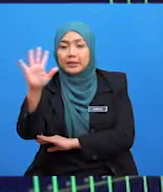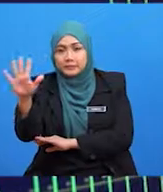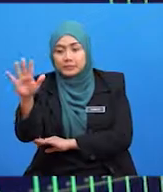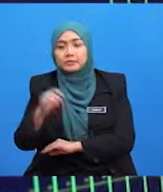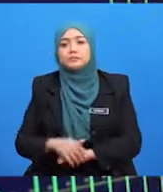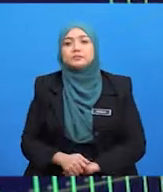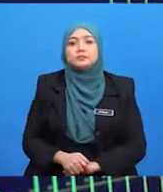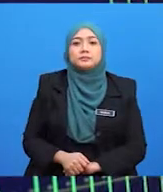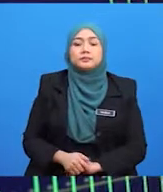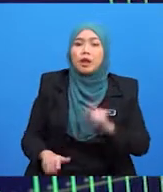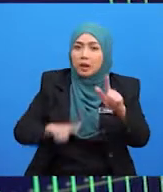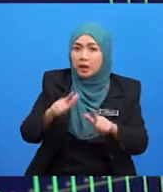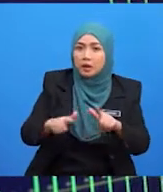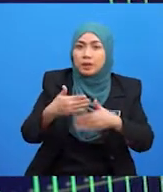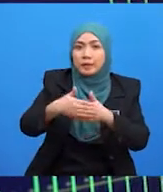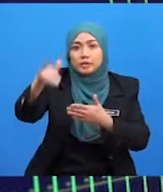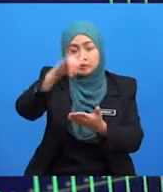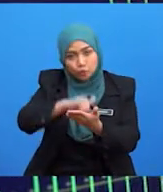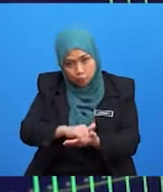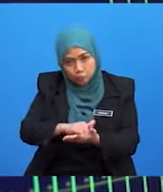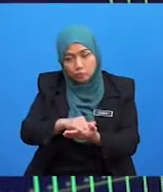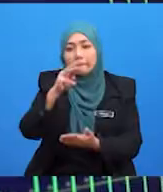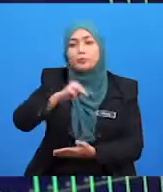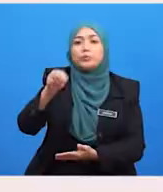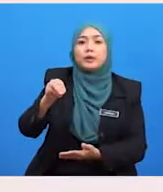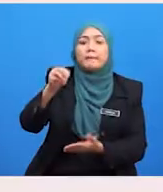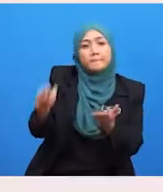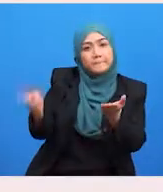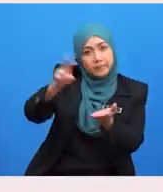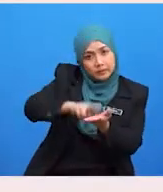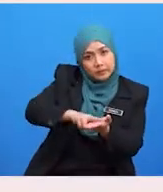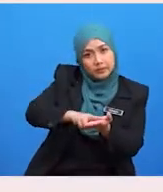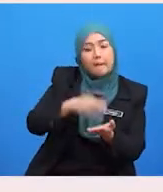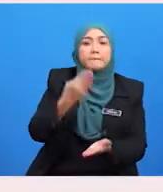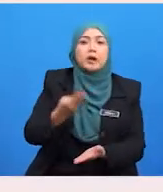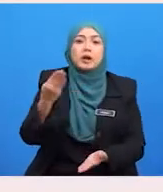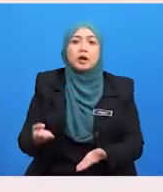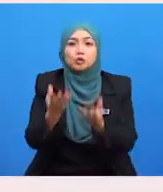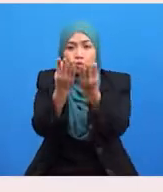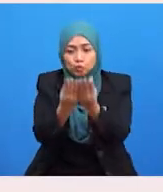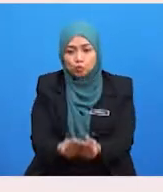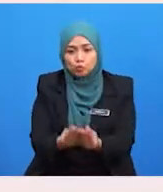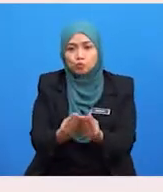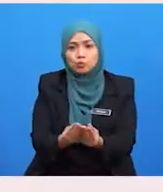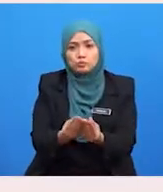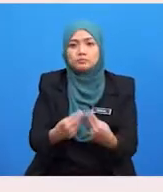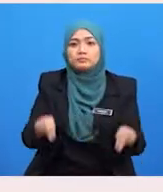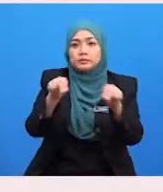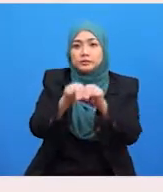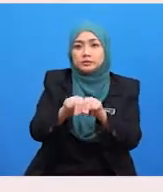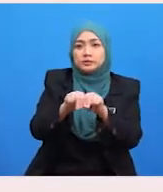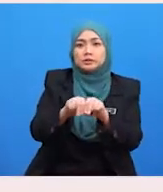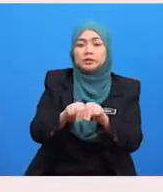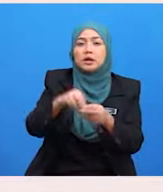RM20,085. Langkah seterusnya ialah murid-murid perlu merekod item susut nilai kenderaan